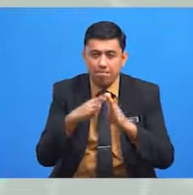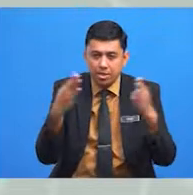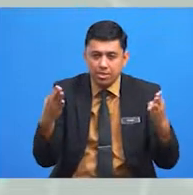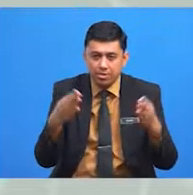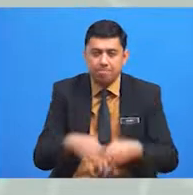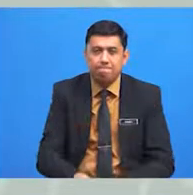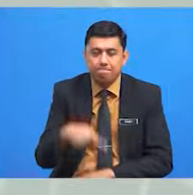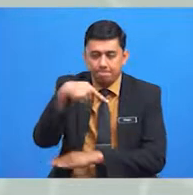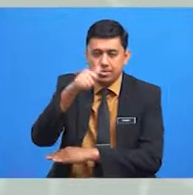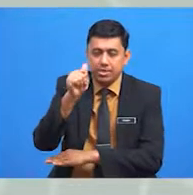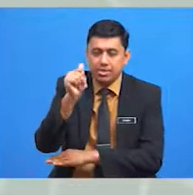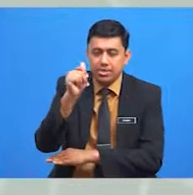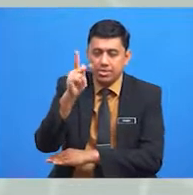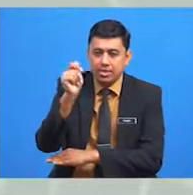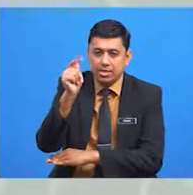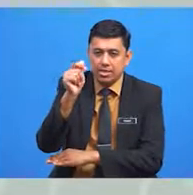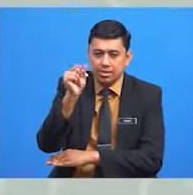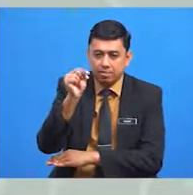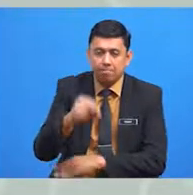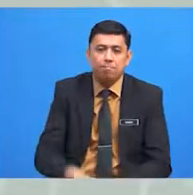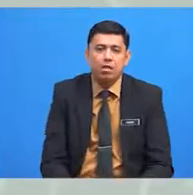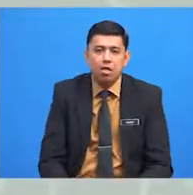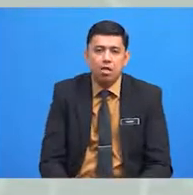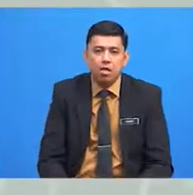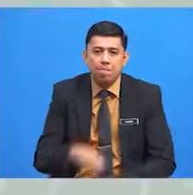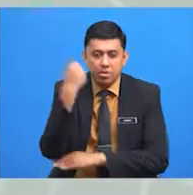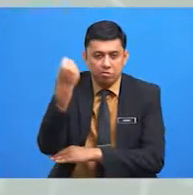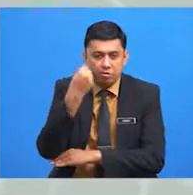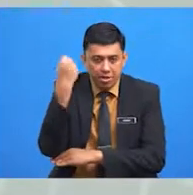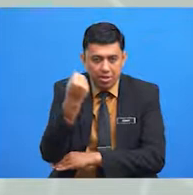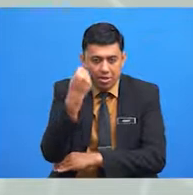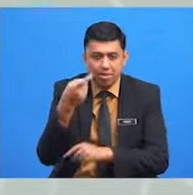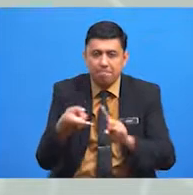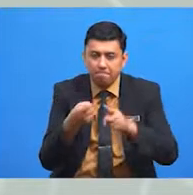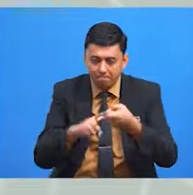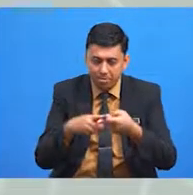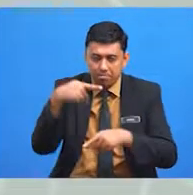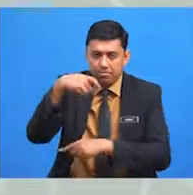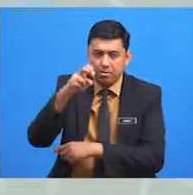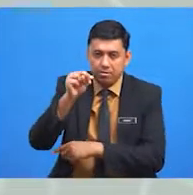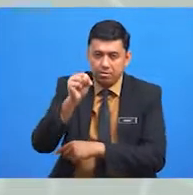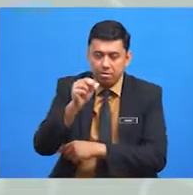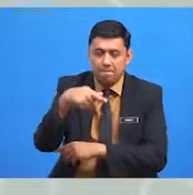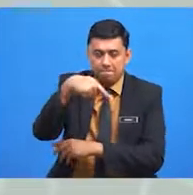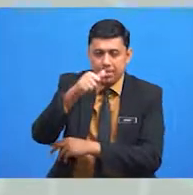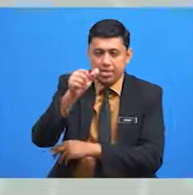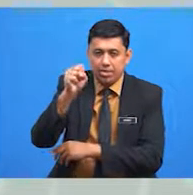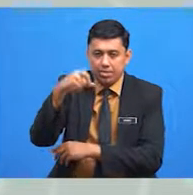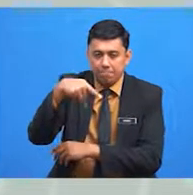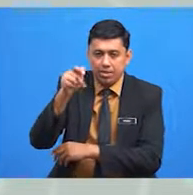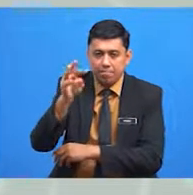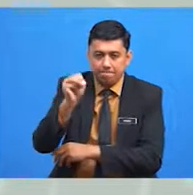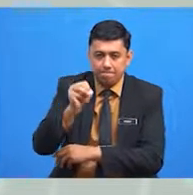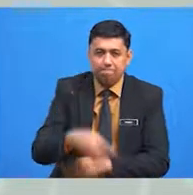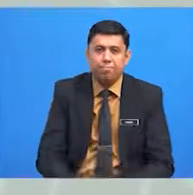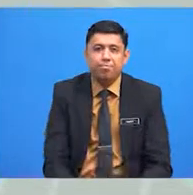Pakatan. Persaudaraan Sahabat Pena ataupun singkatan PASPAM, Pejabat Karang